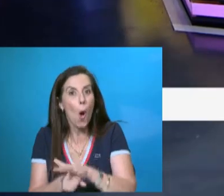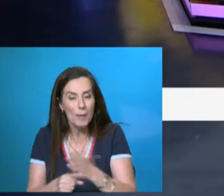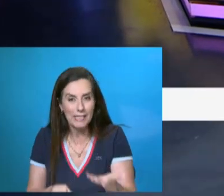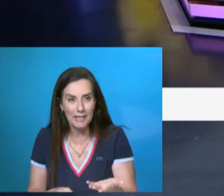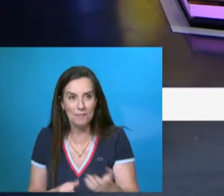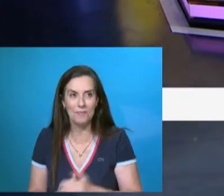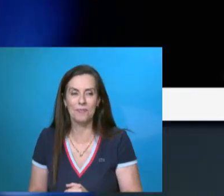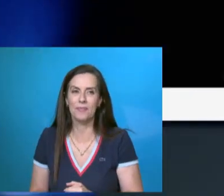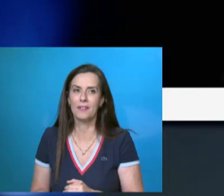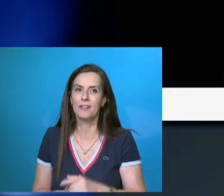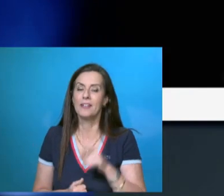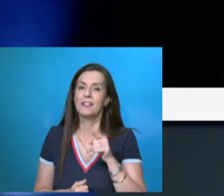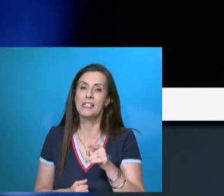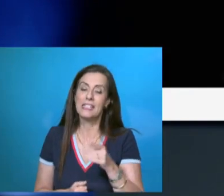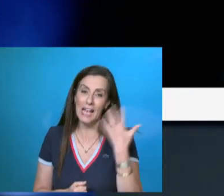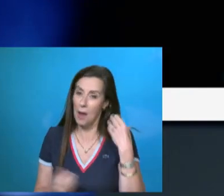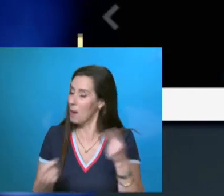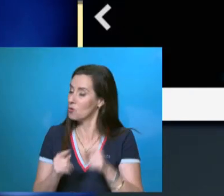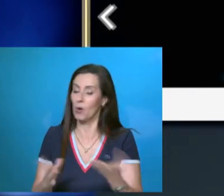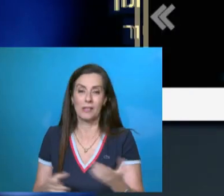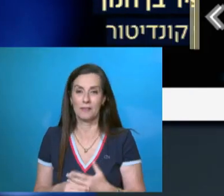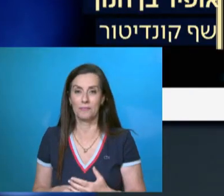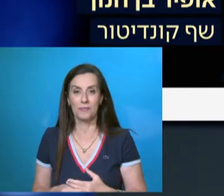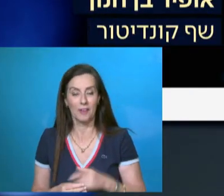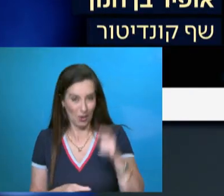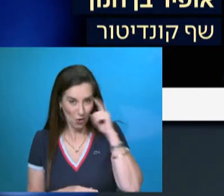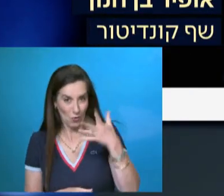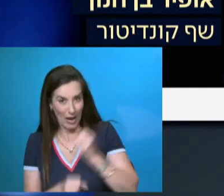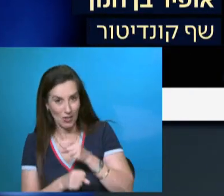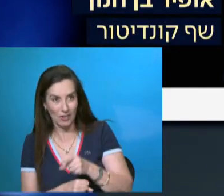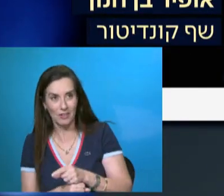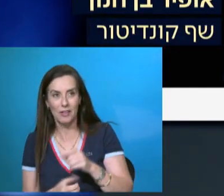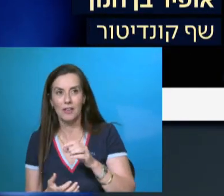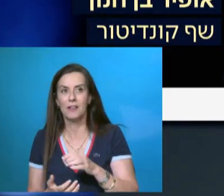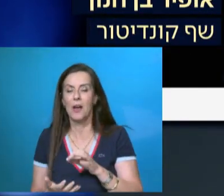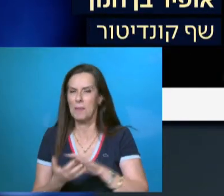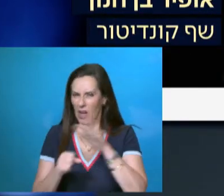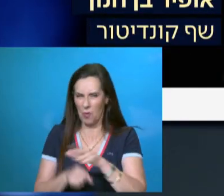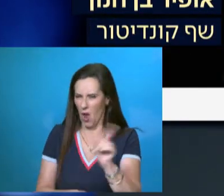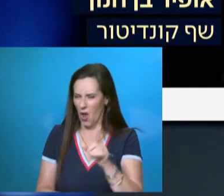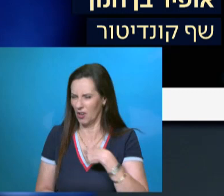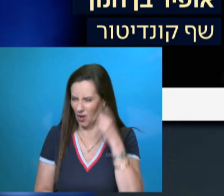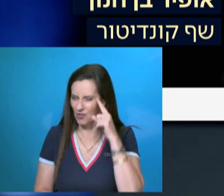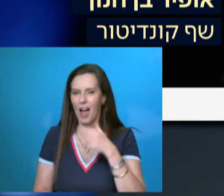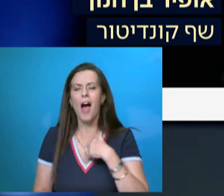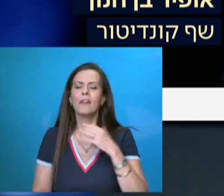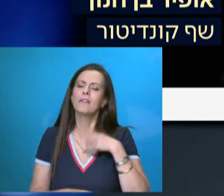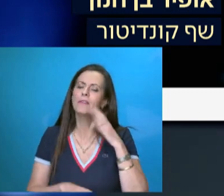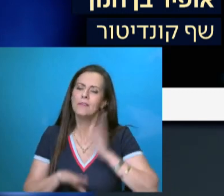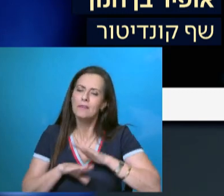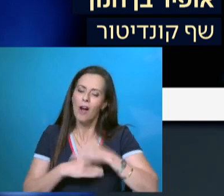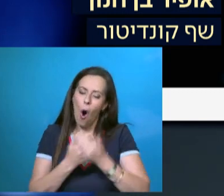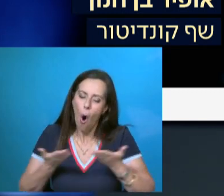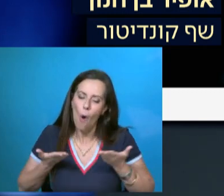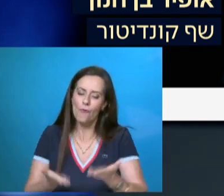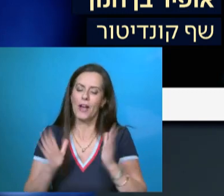זה היה משהו כזה, כן. כן, אתה חושב על זה אולי? משרד לוביסטים? לא, אני ממש לא חושב. אז אני אופה ברמח